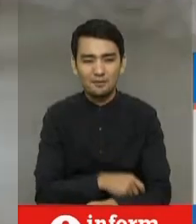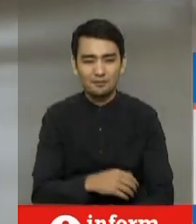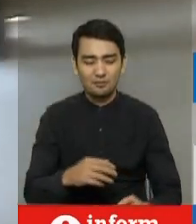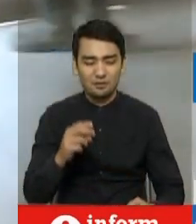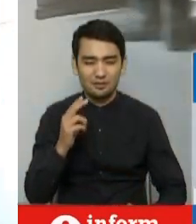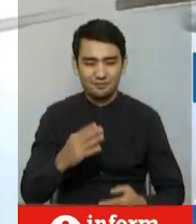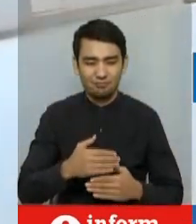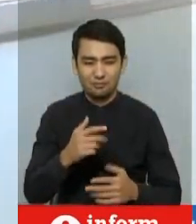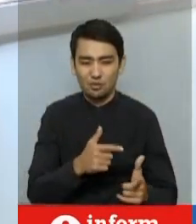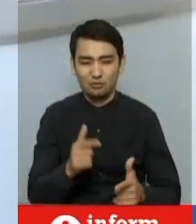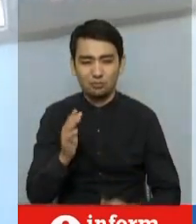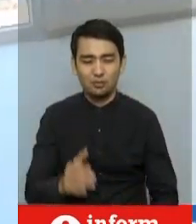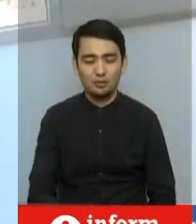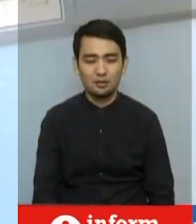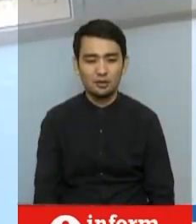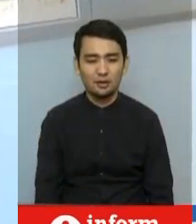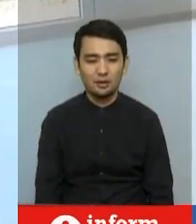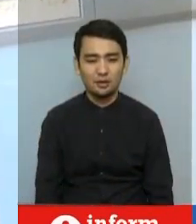Новикова Давран абдиев Абзал турабеков информбюро Шимкент